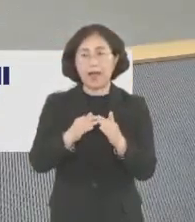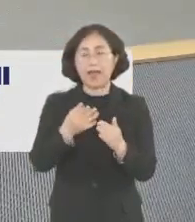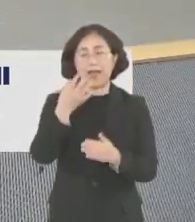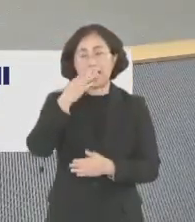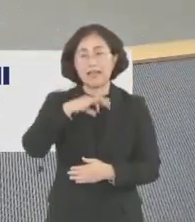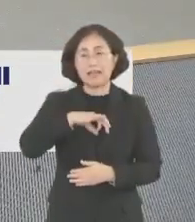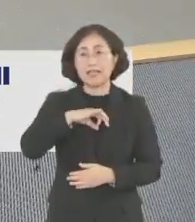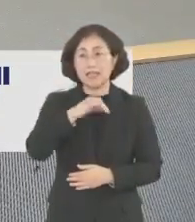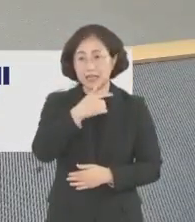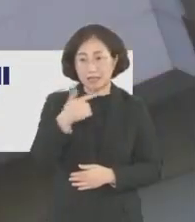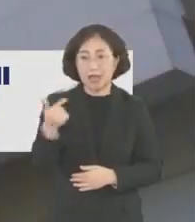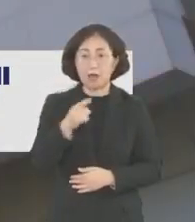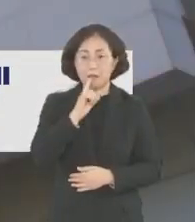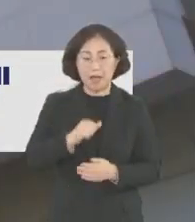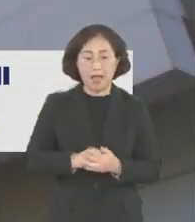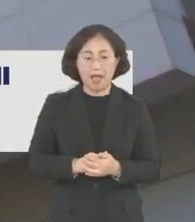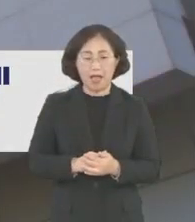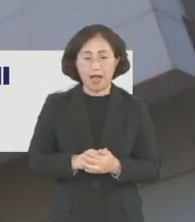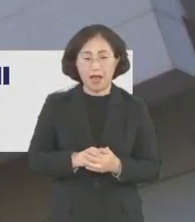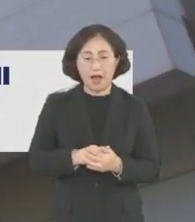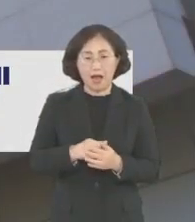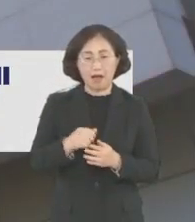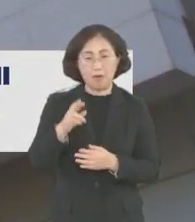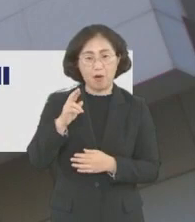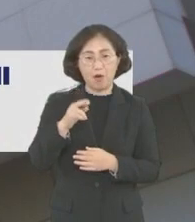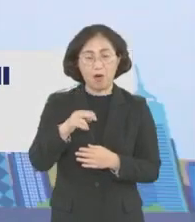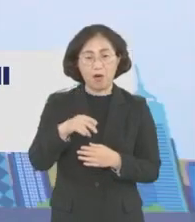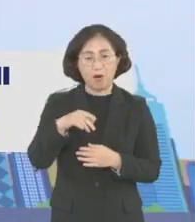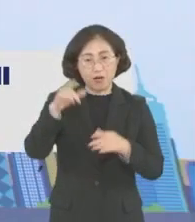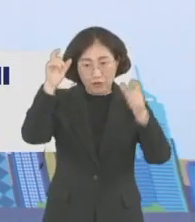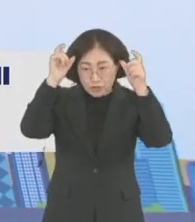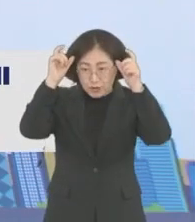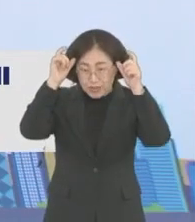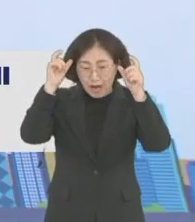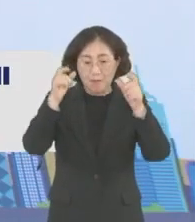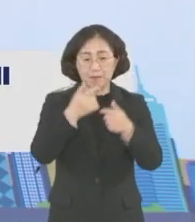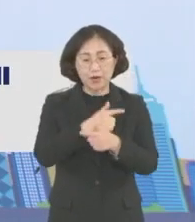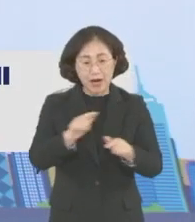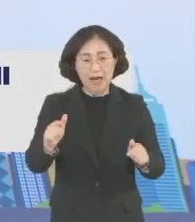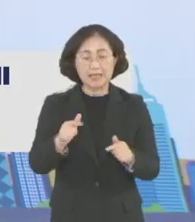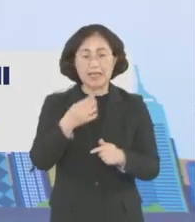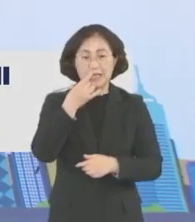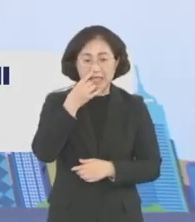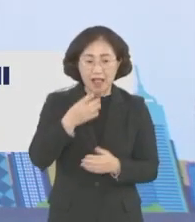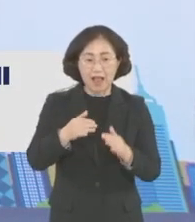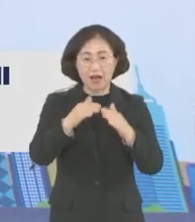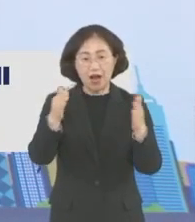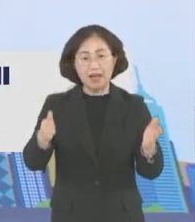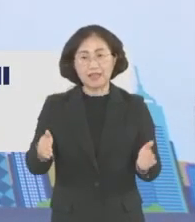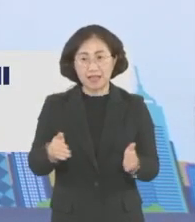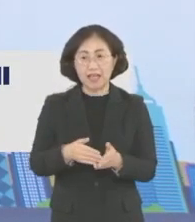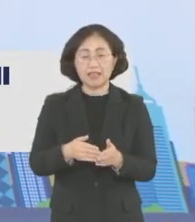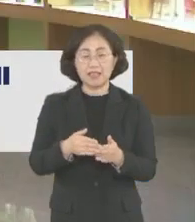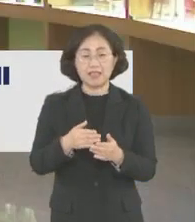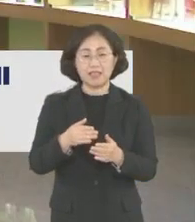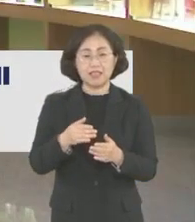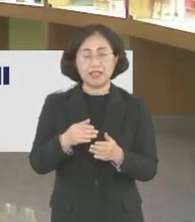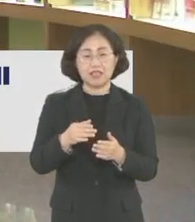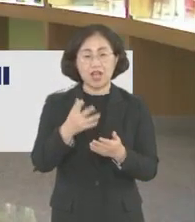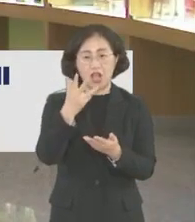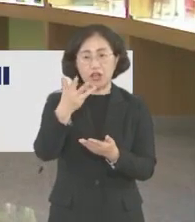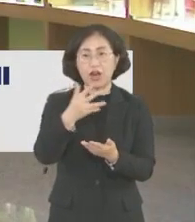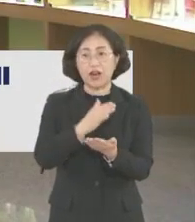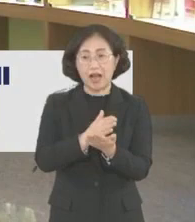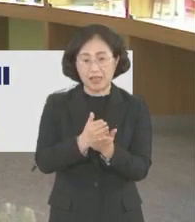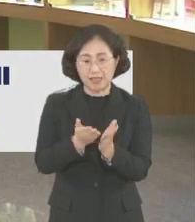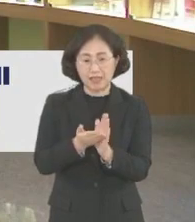밝혔습니다 충남도는 명품 수삼세트와 15개 시군의 썰꾸럼이 감퇴 육쪽 마늘 등 농축산물